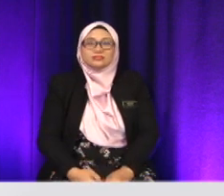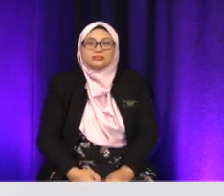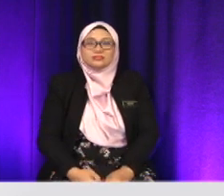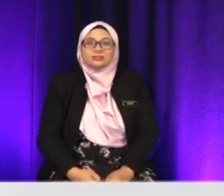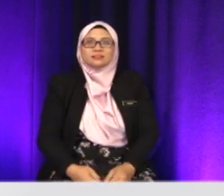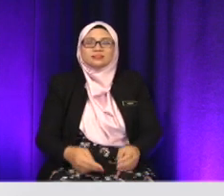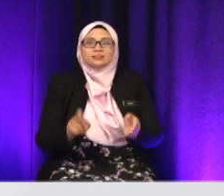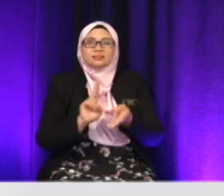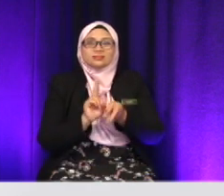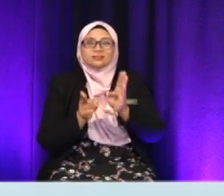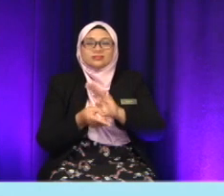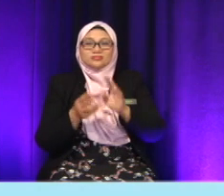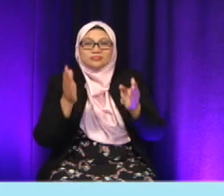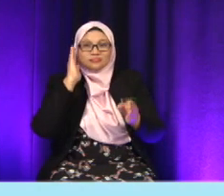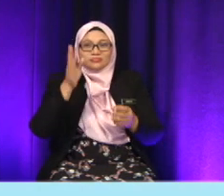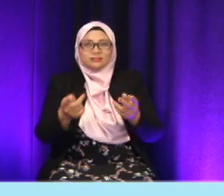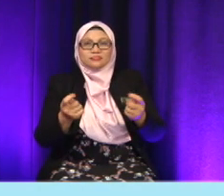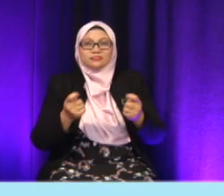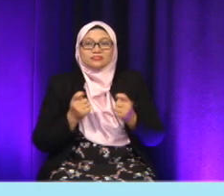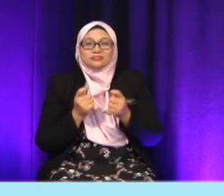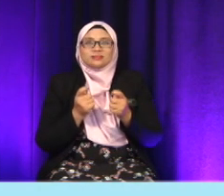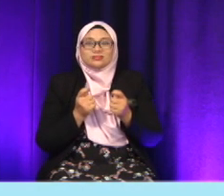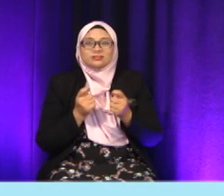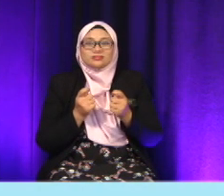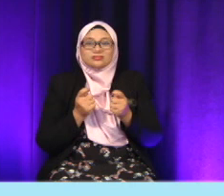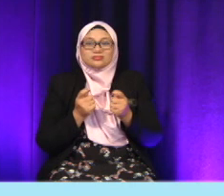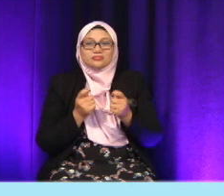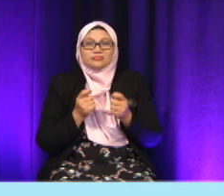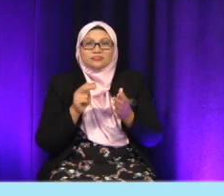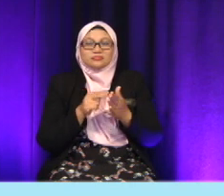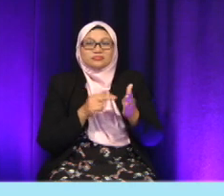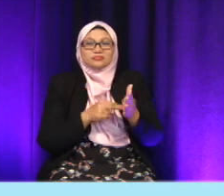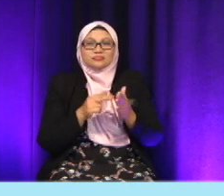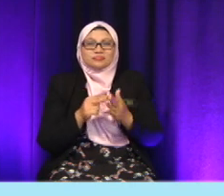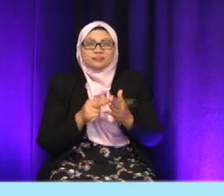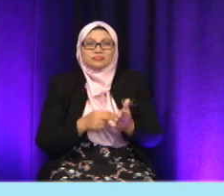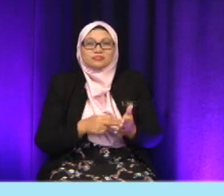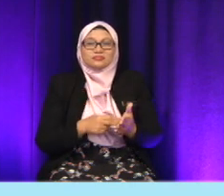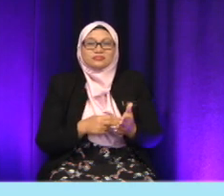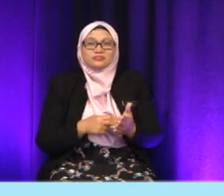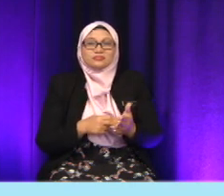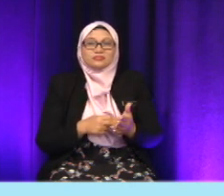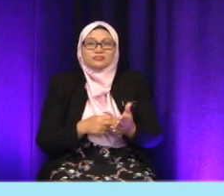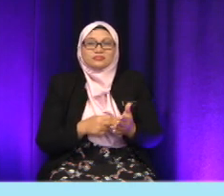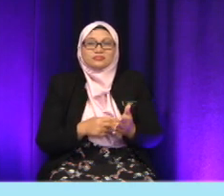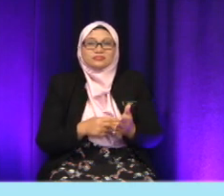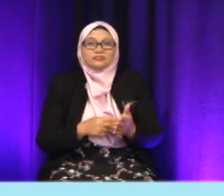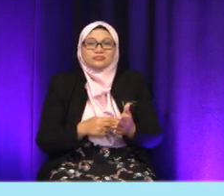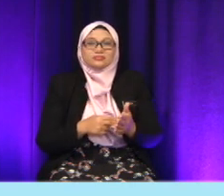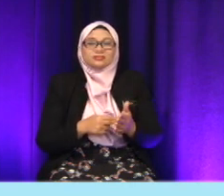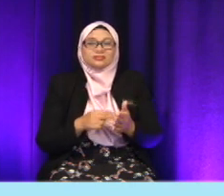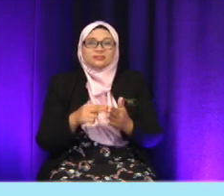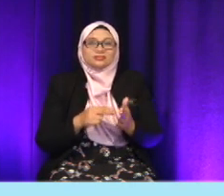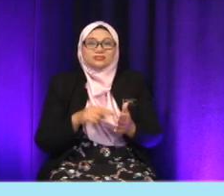akan menerima nilai tadi kata umpukan itu maksudnya nilai 88 itu